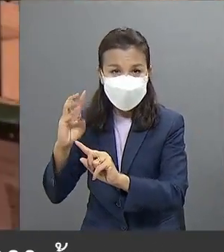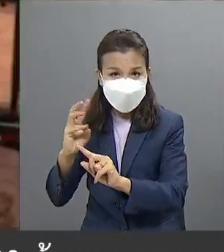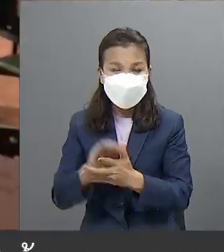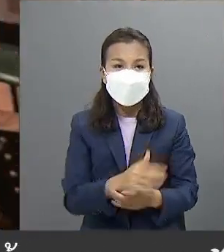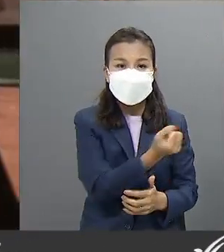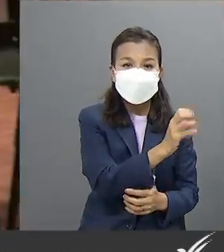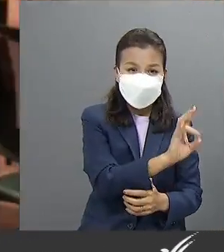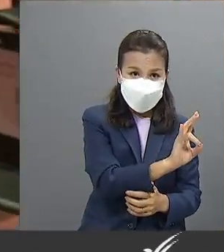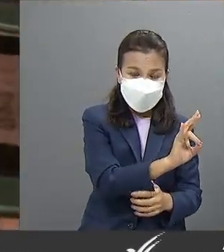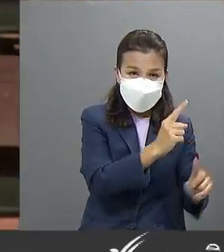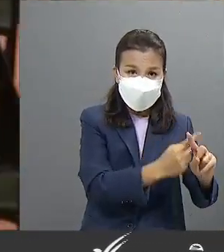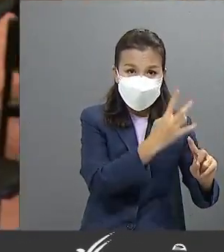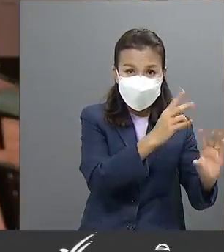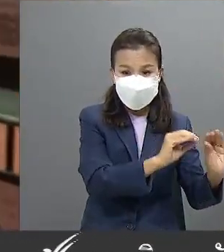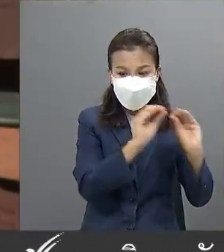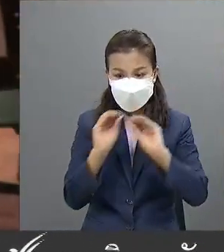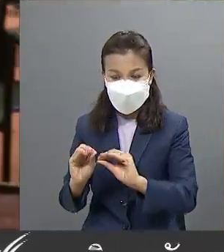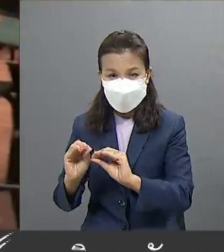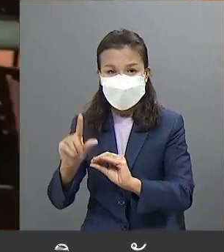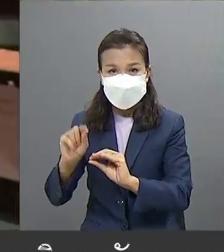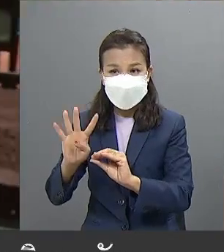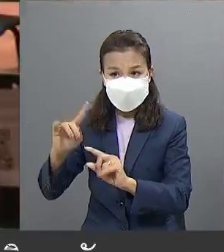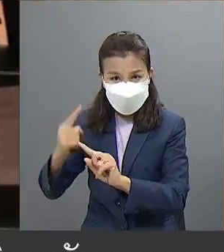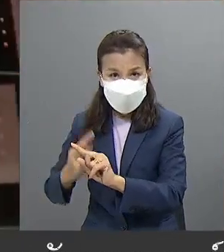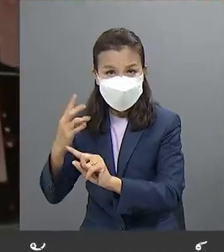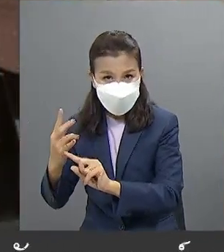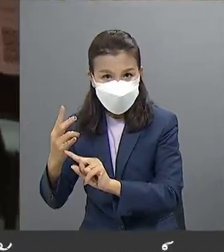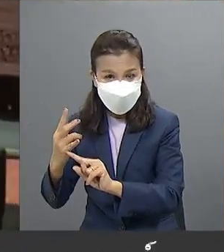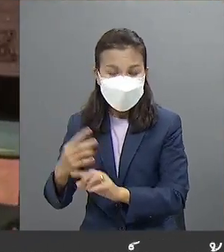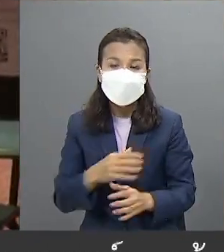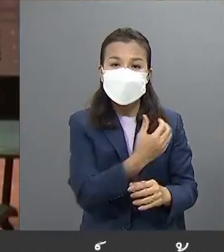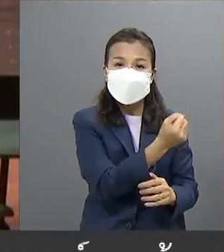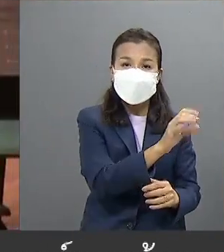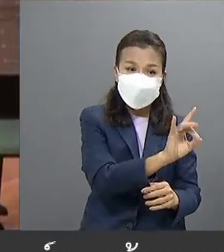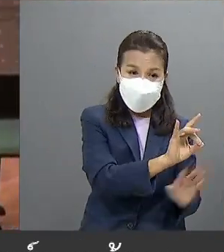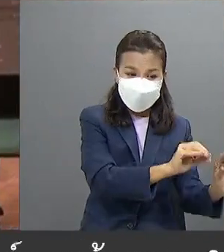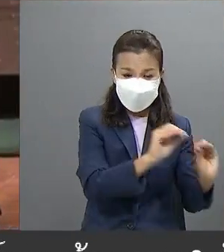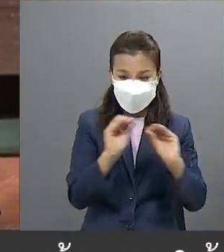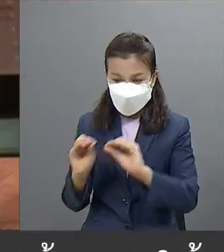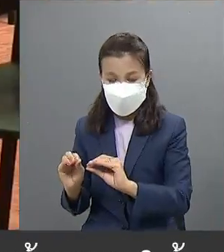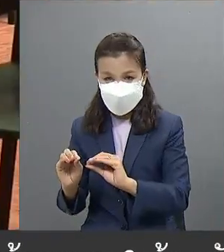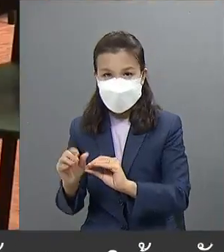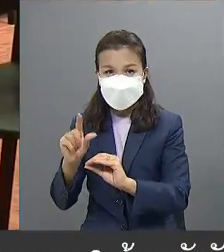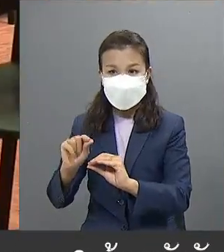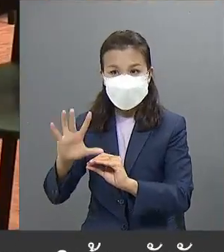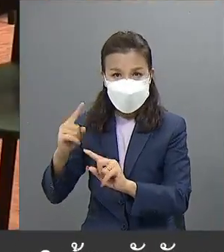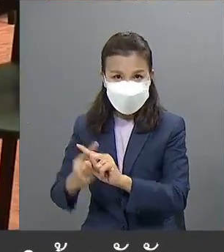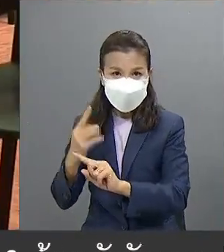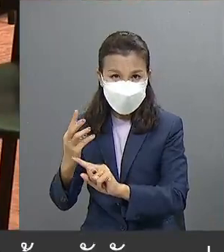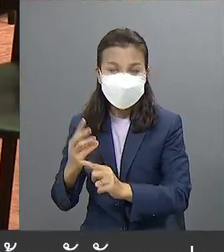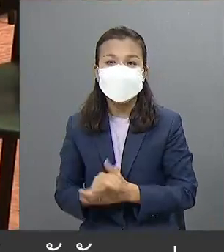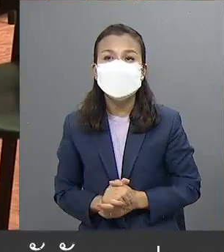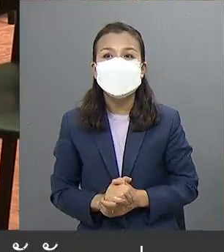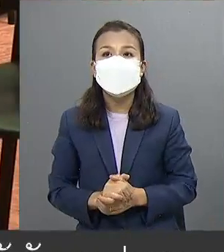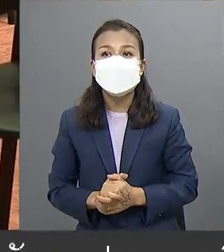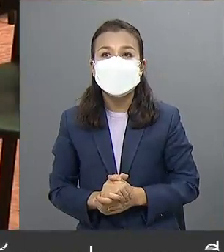มิถุนายนคิวใหม่เป็น 24มิถุนายนและขิดเดิม 18มิถุนายนให้เลื่อนเป็น 25มิถุนายนค่ะเวลา